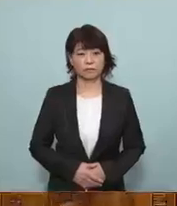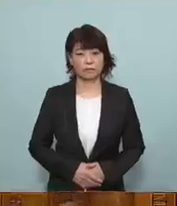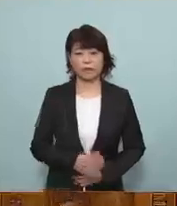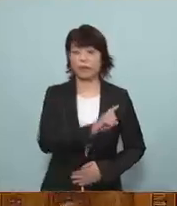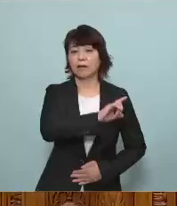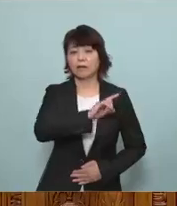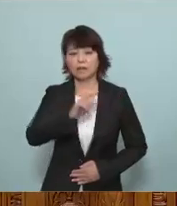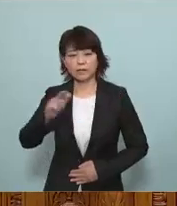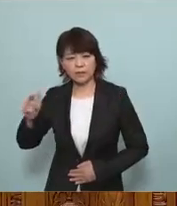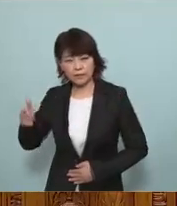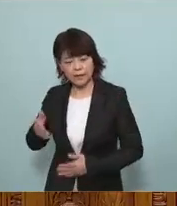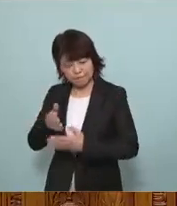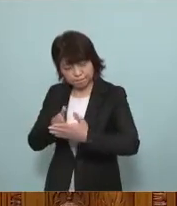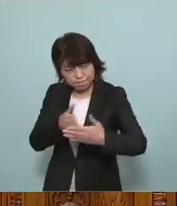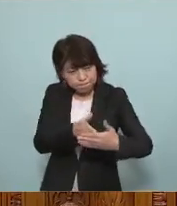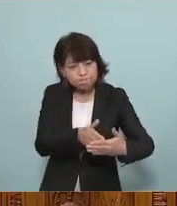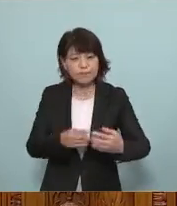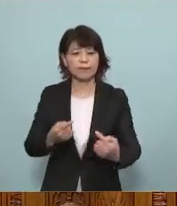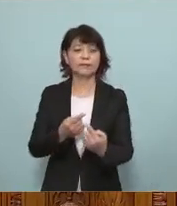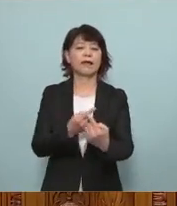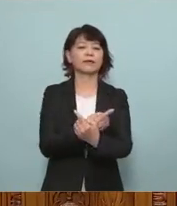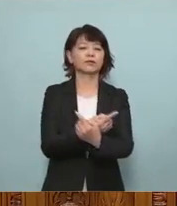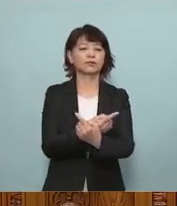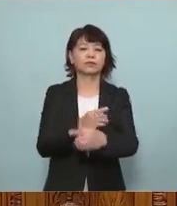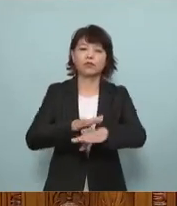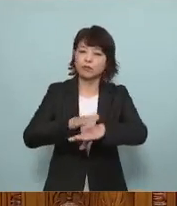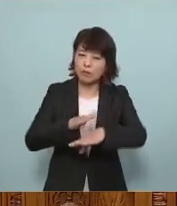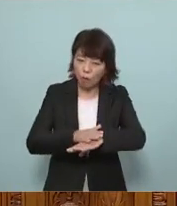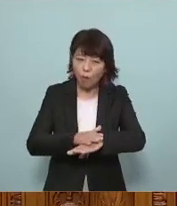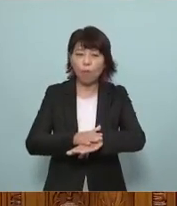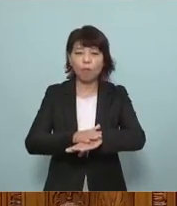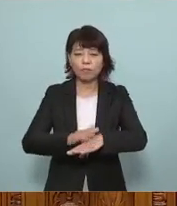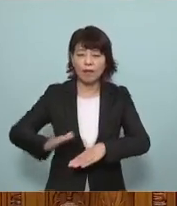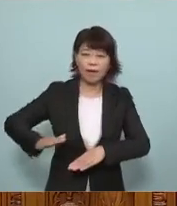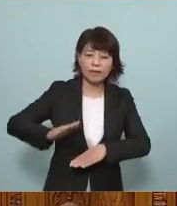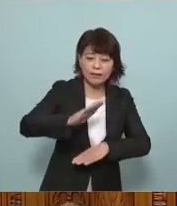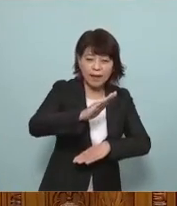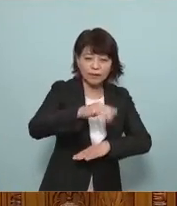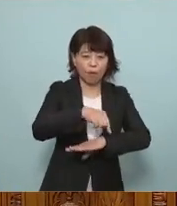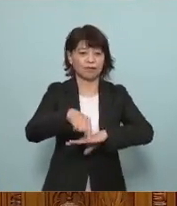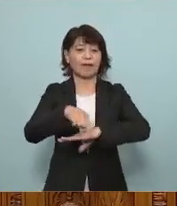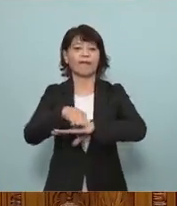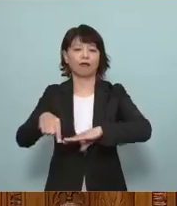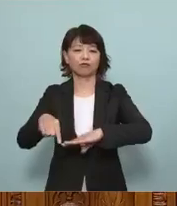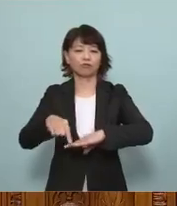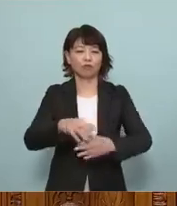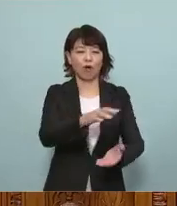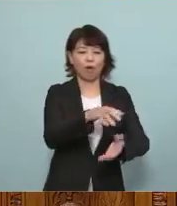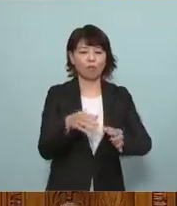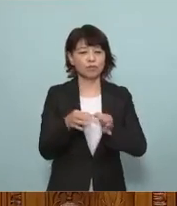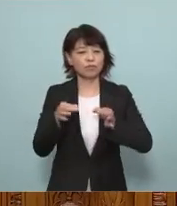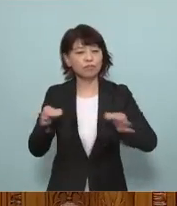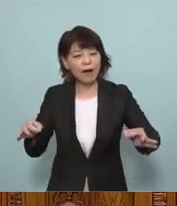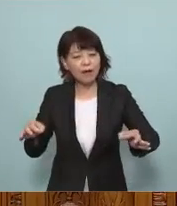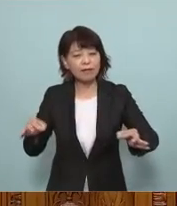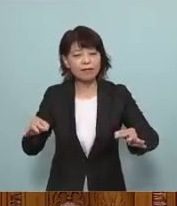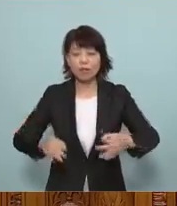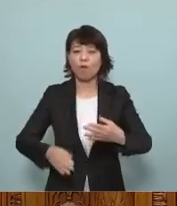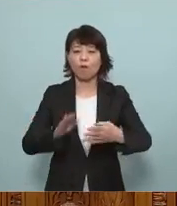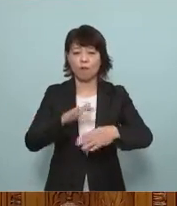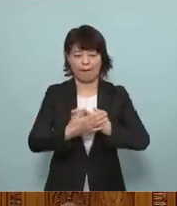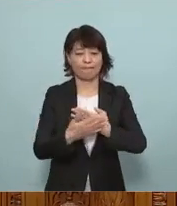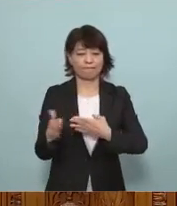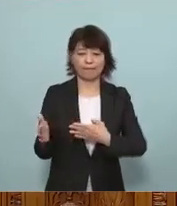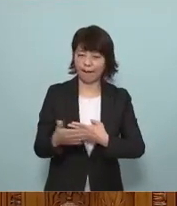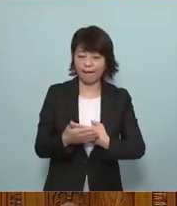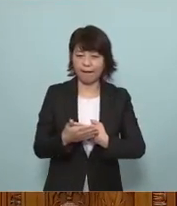さまざまな弊害を是正する仕組みを、成長戦略と分配戦略の両面から資本主義